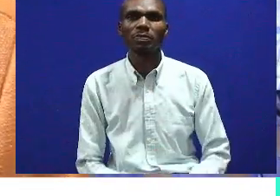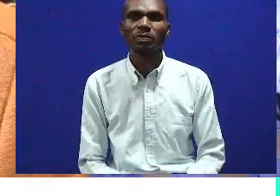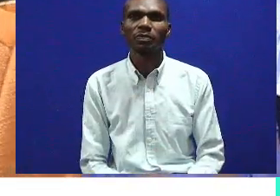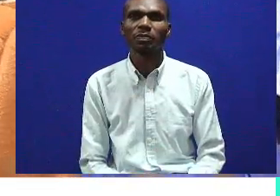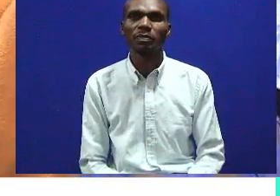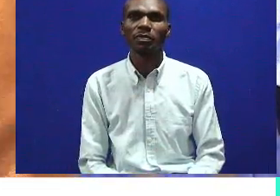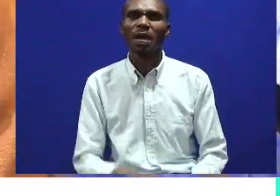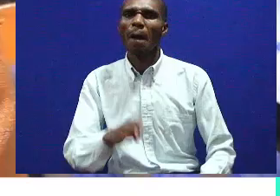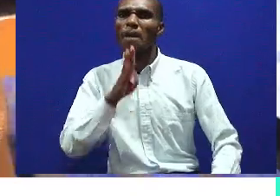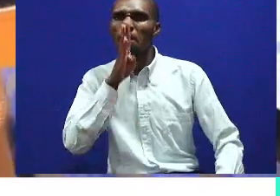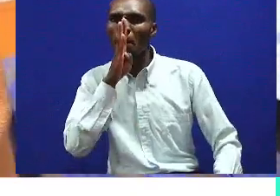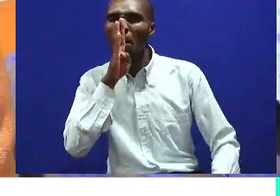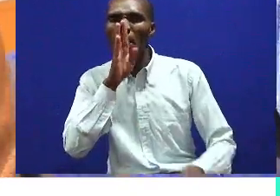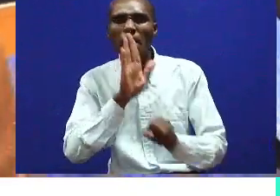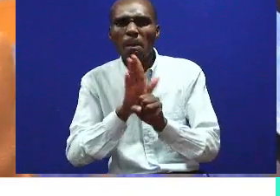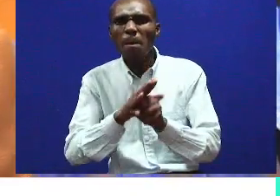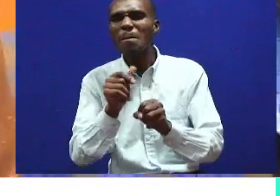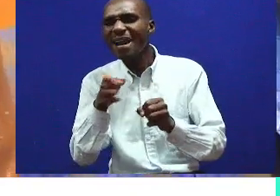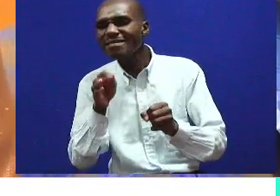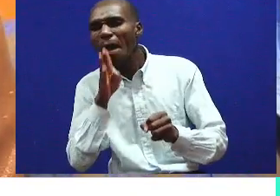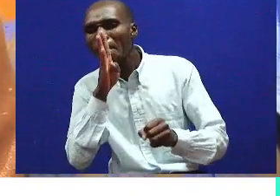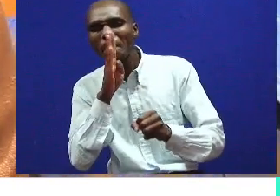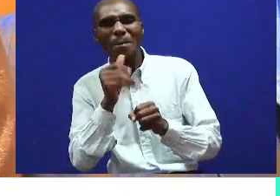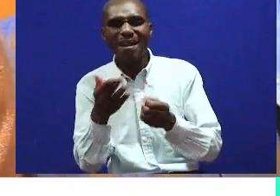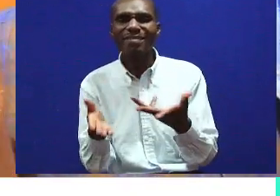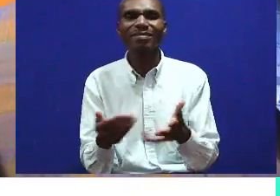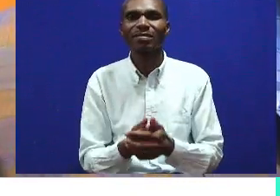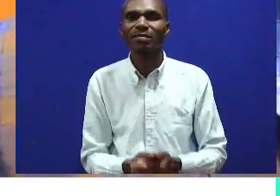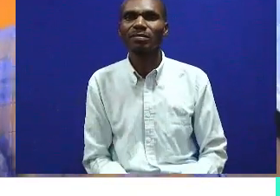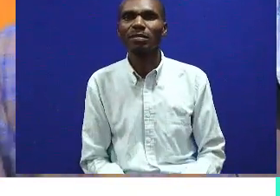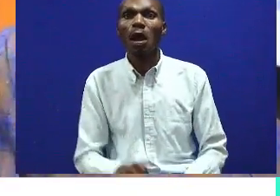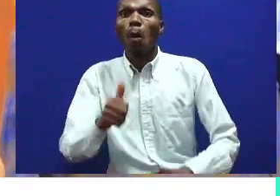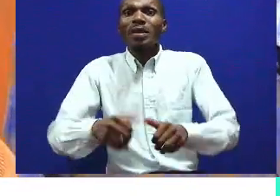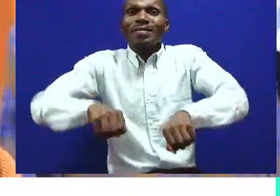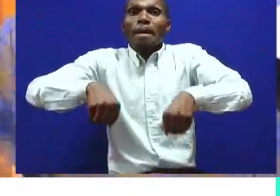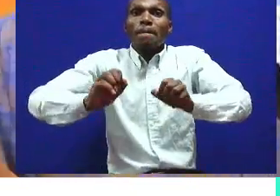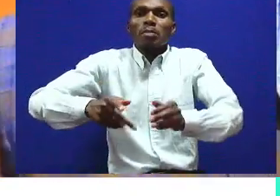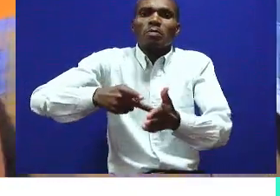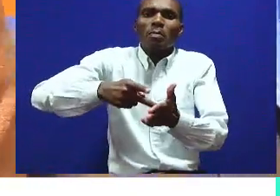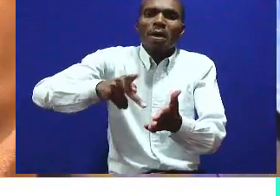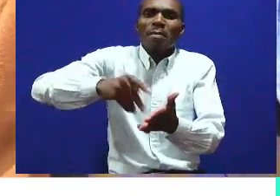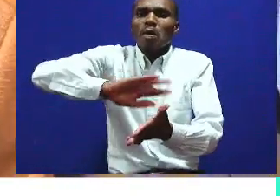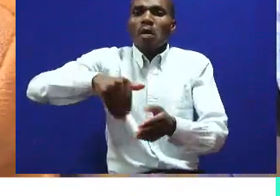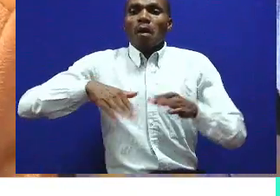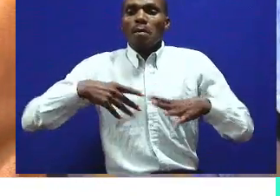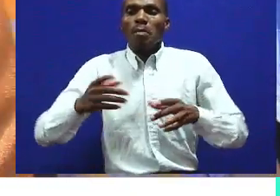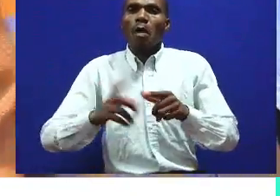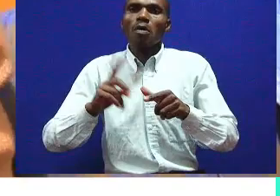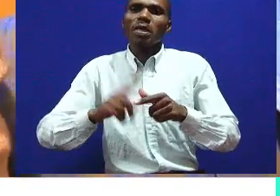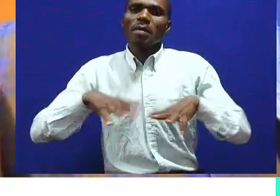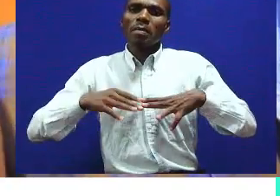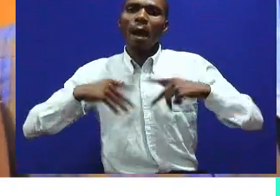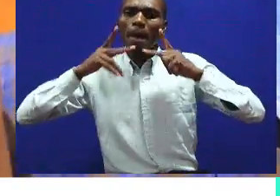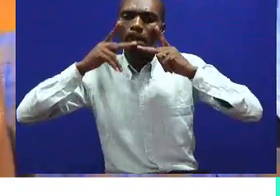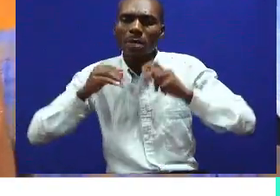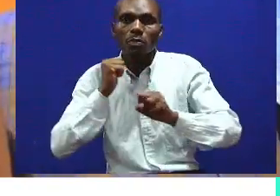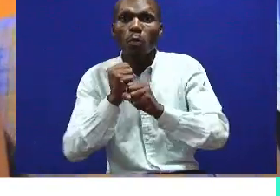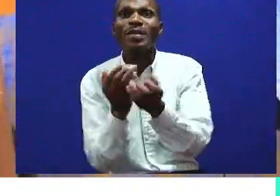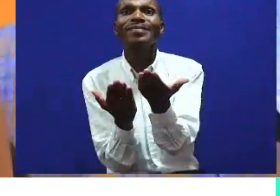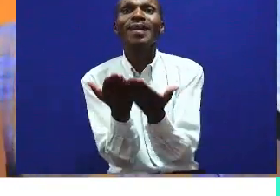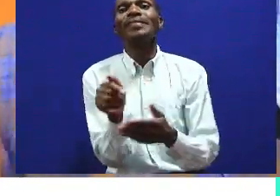ama deni naro akuru kunga bending bills abwente waka na abantu gera abantu banyoro morembe batokorere